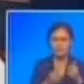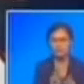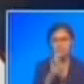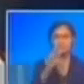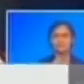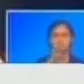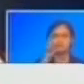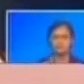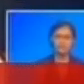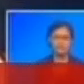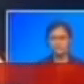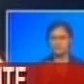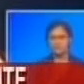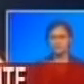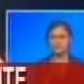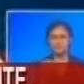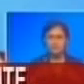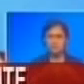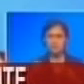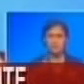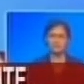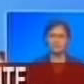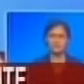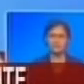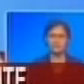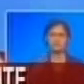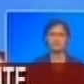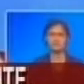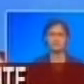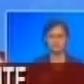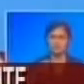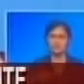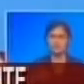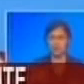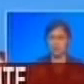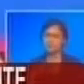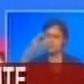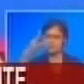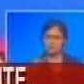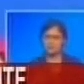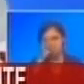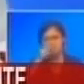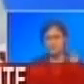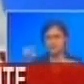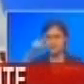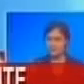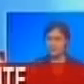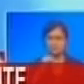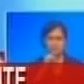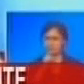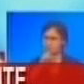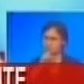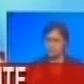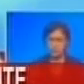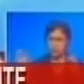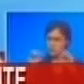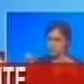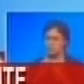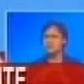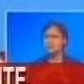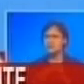Kulang na lamang ay ring at tila boxing match na ang nangyari sa palitan ng mga salita ng anim na kandidato sa pagka-vice-presidente. Si Senator